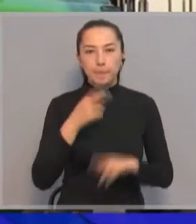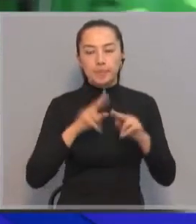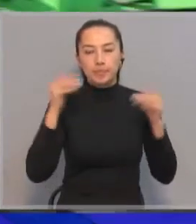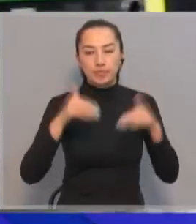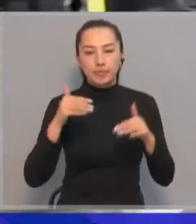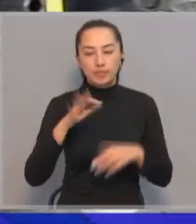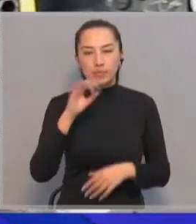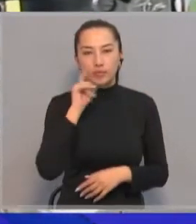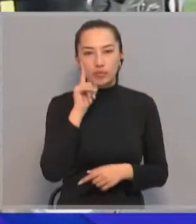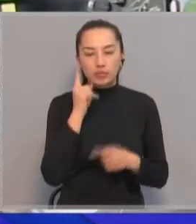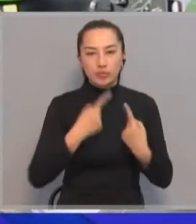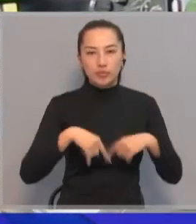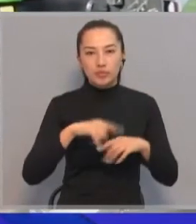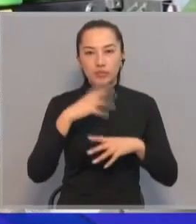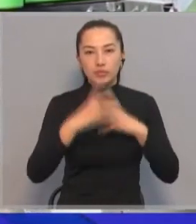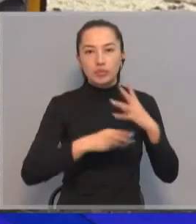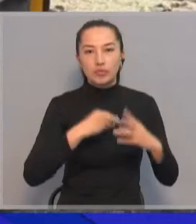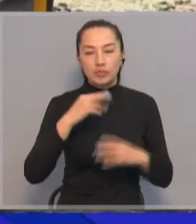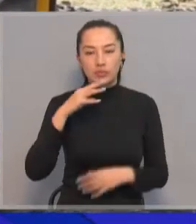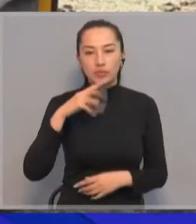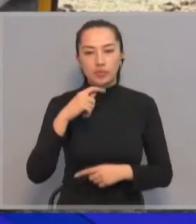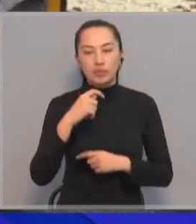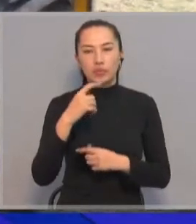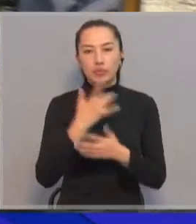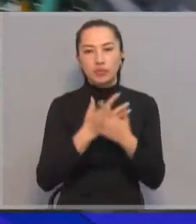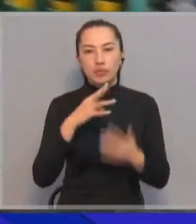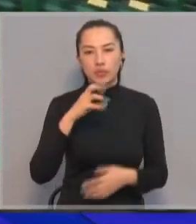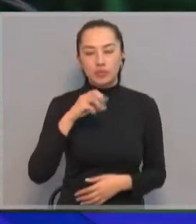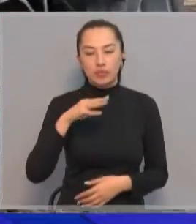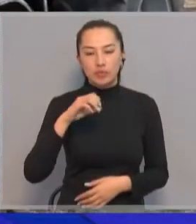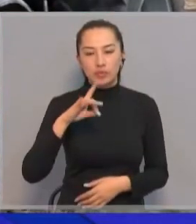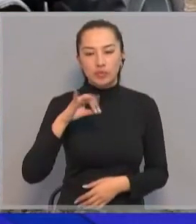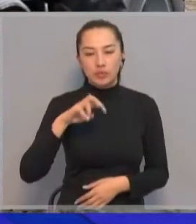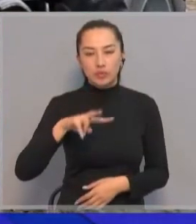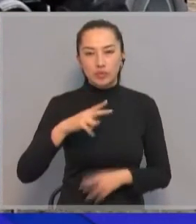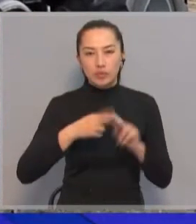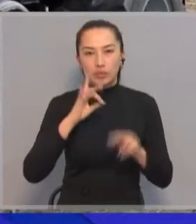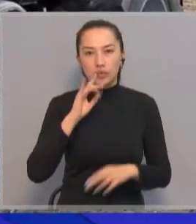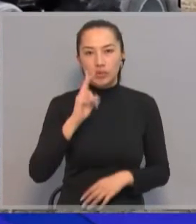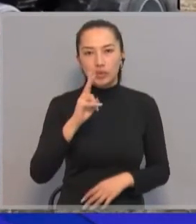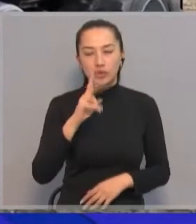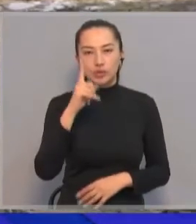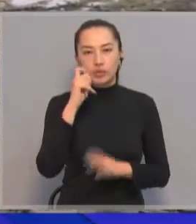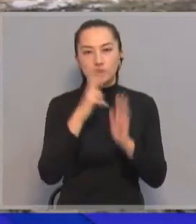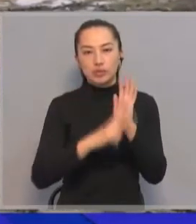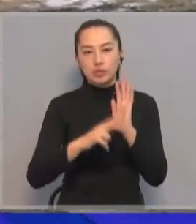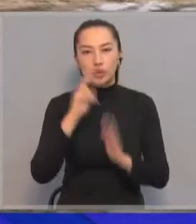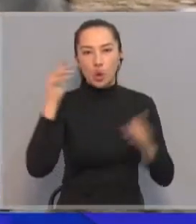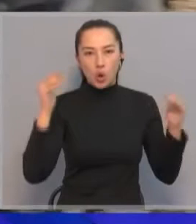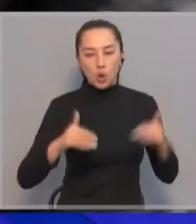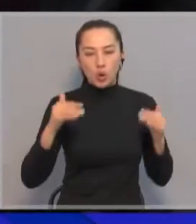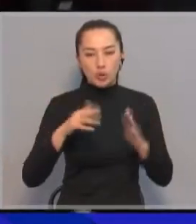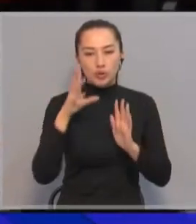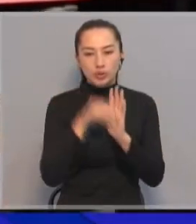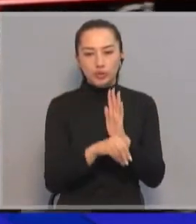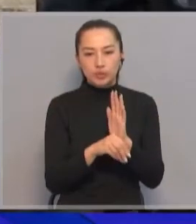жас маман жобасы аясында әлемдік деңгейдегі материалдық техникалық базамен қамтамасыз етілген республикадағы үздік 180 колледж құрамына енген